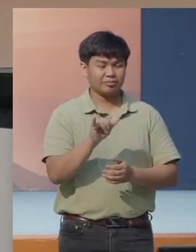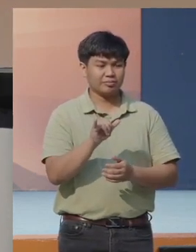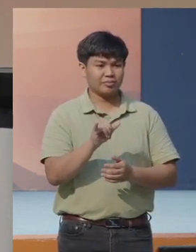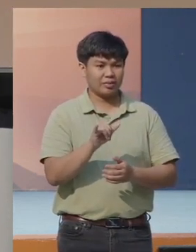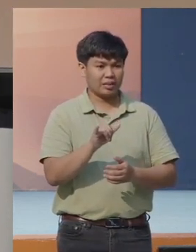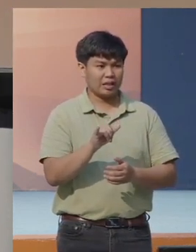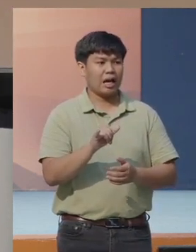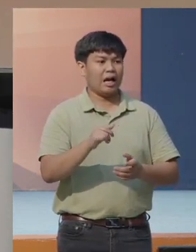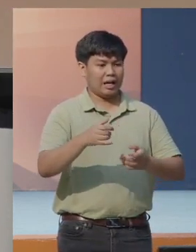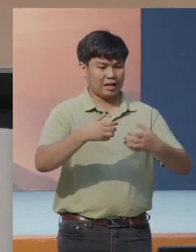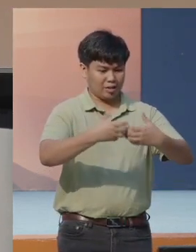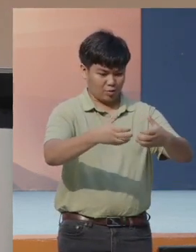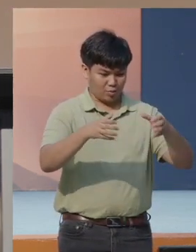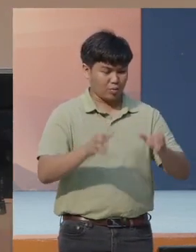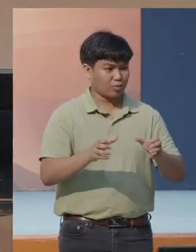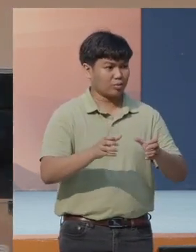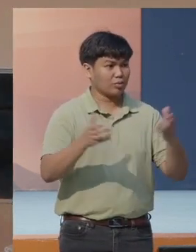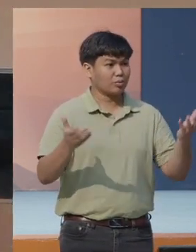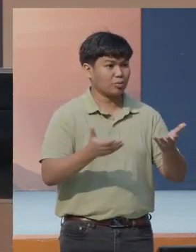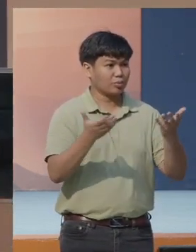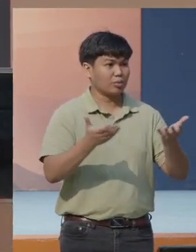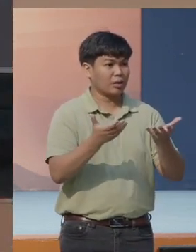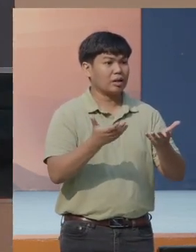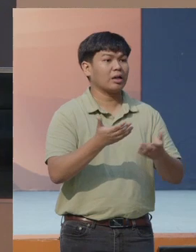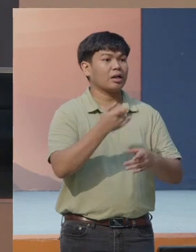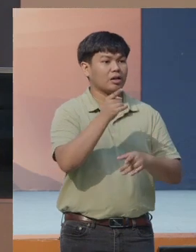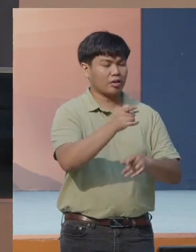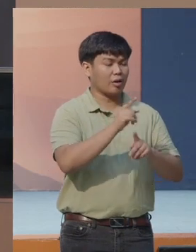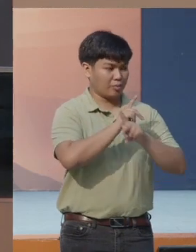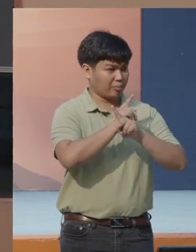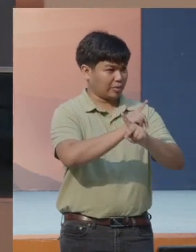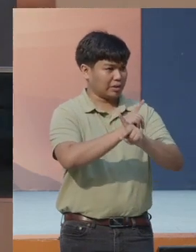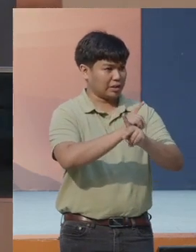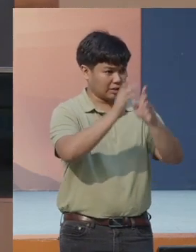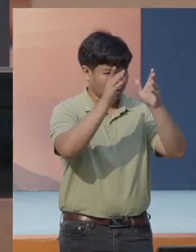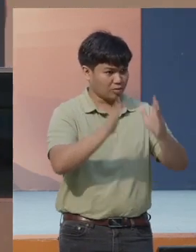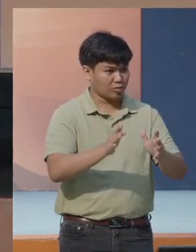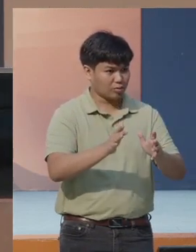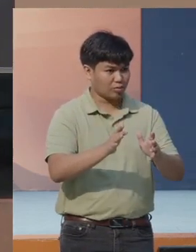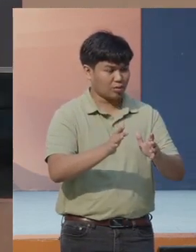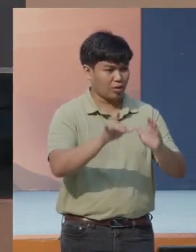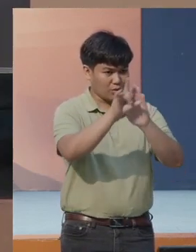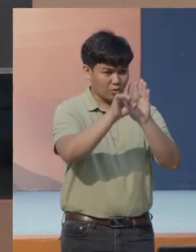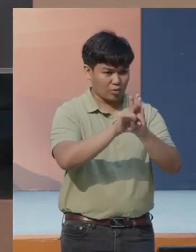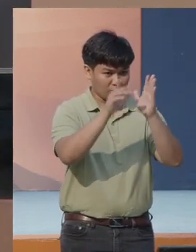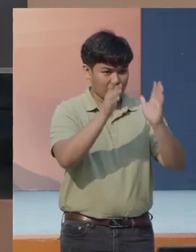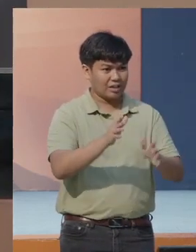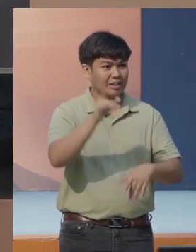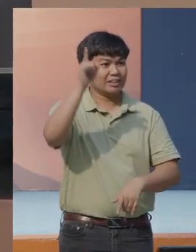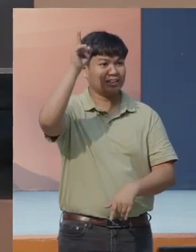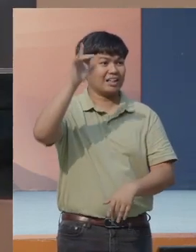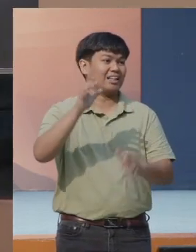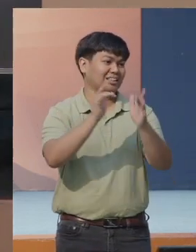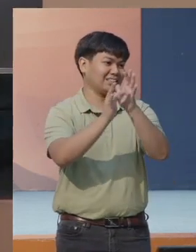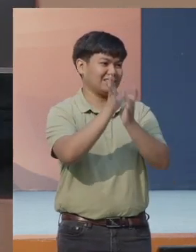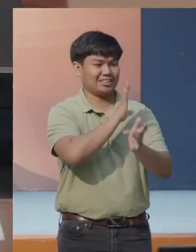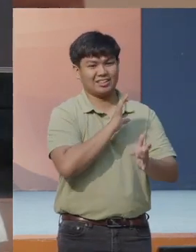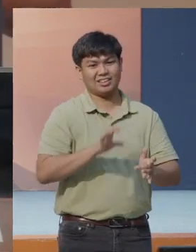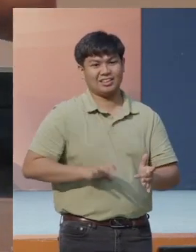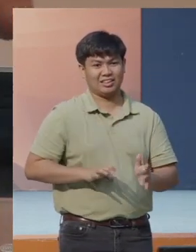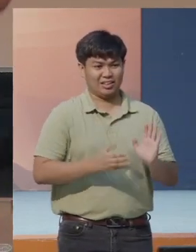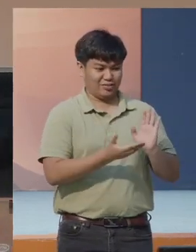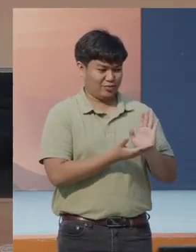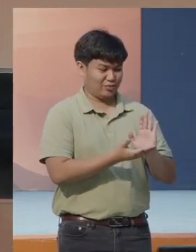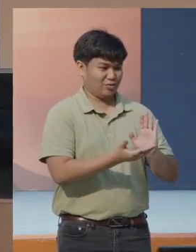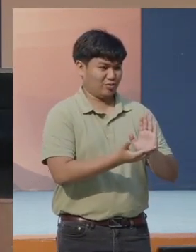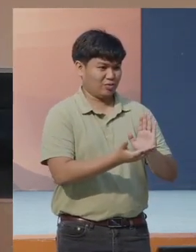trial where your defender, yung attorney mo, si Jesus. At sinisabi